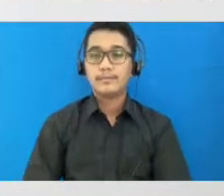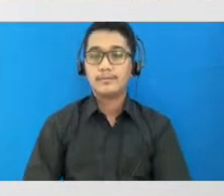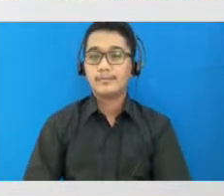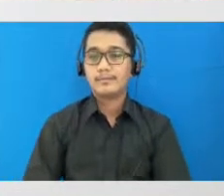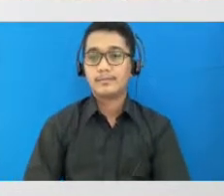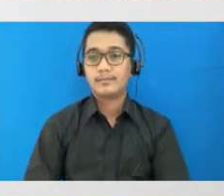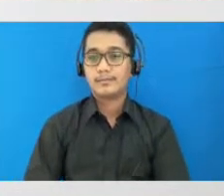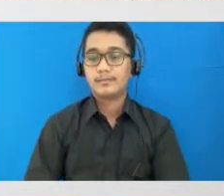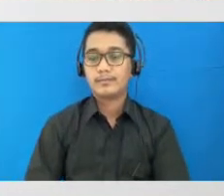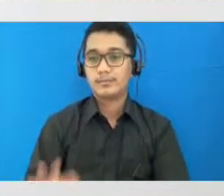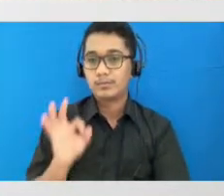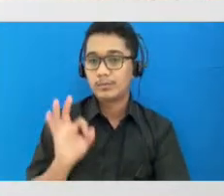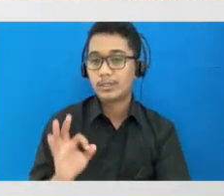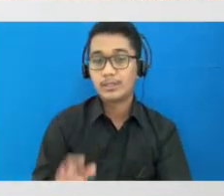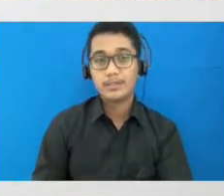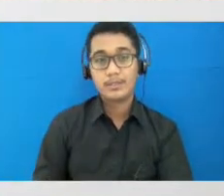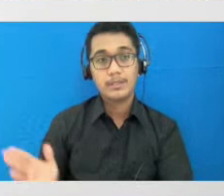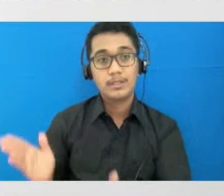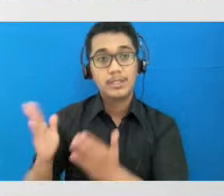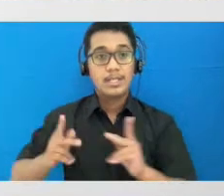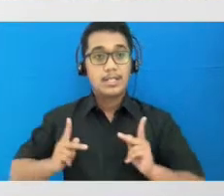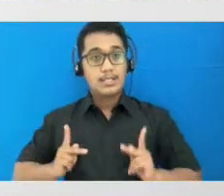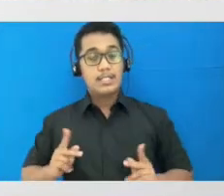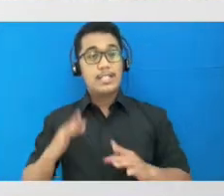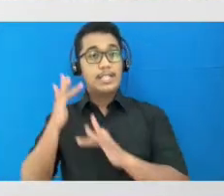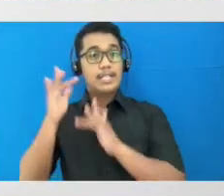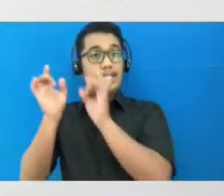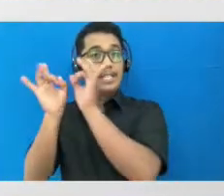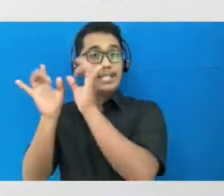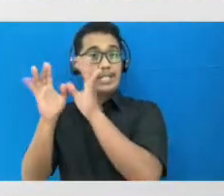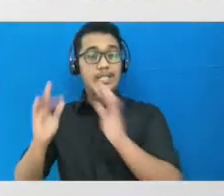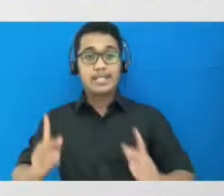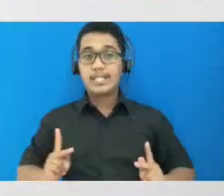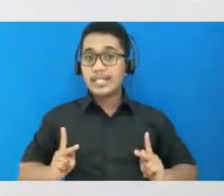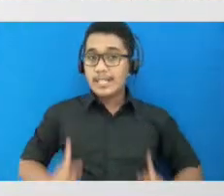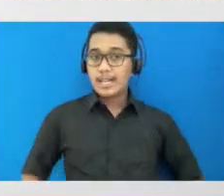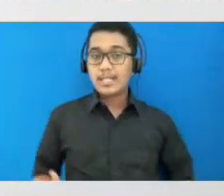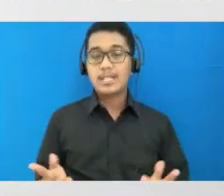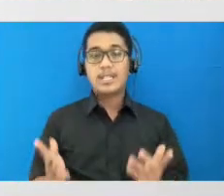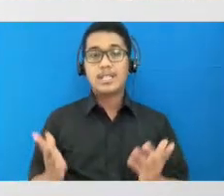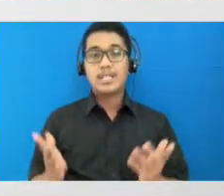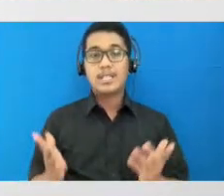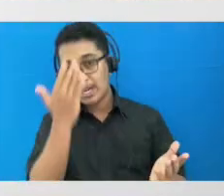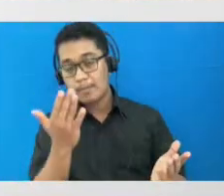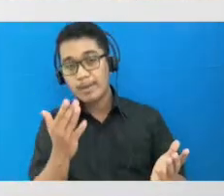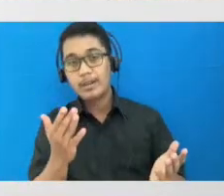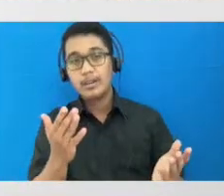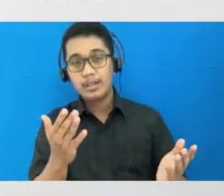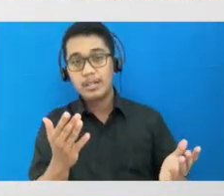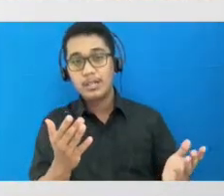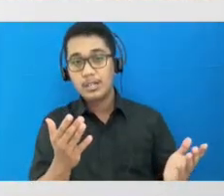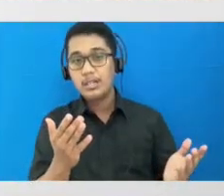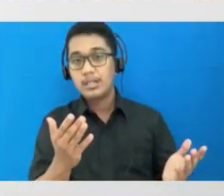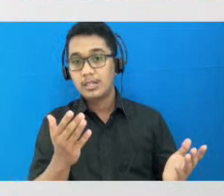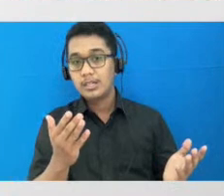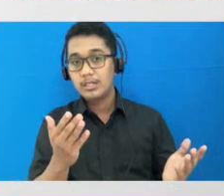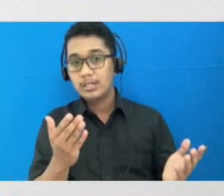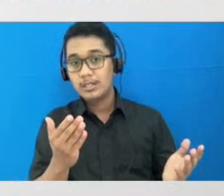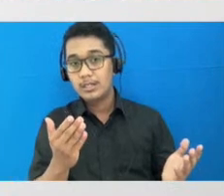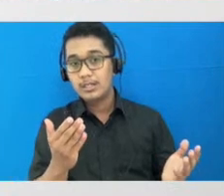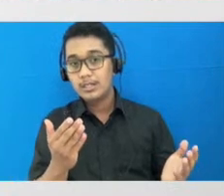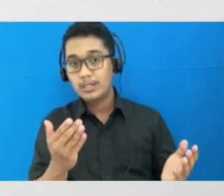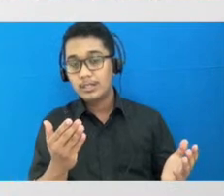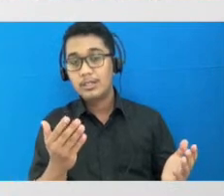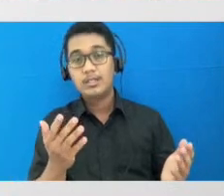Oke, ini karakteristik dari internet. Kenapa once sudah ada